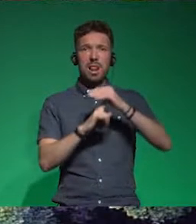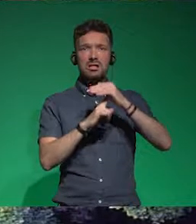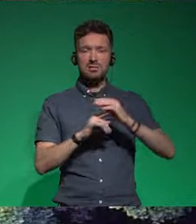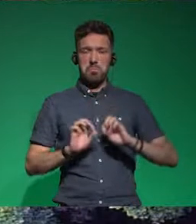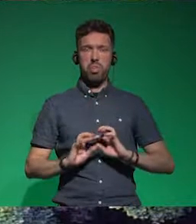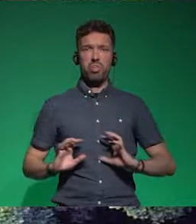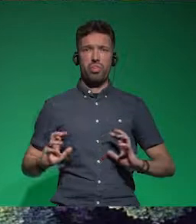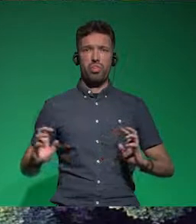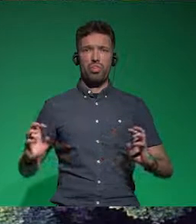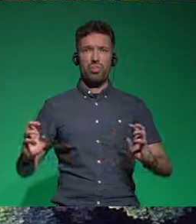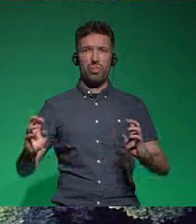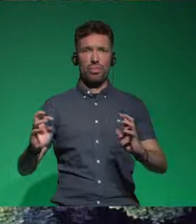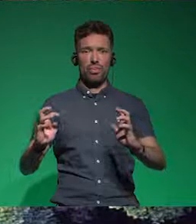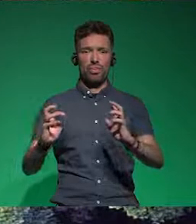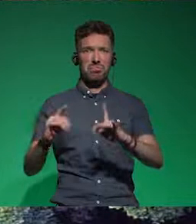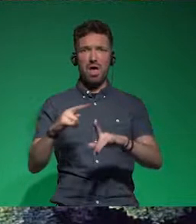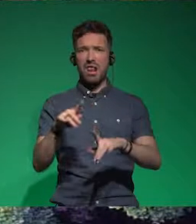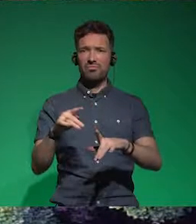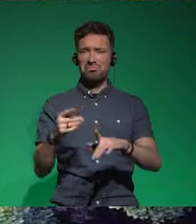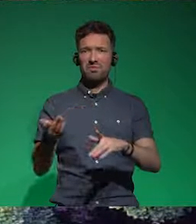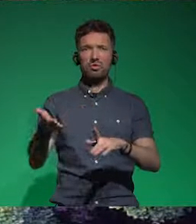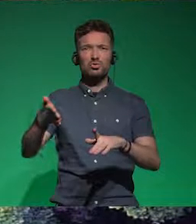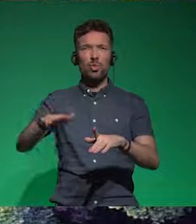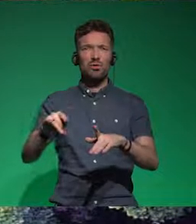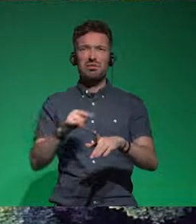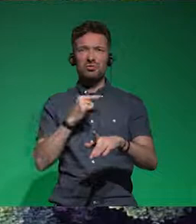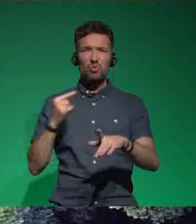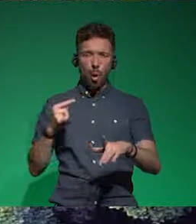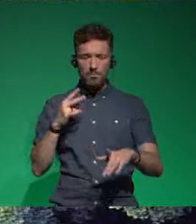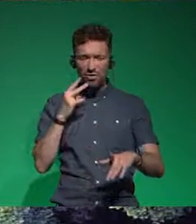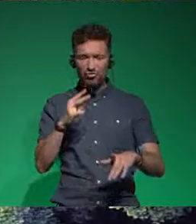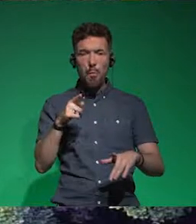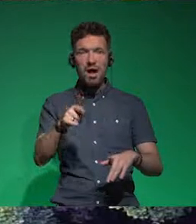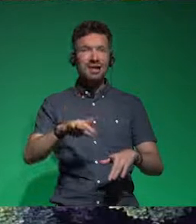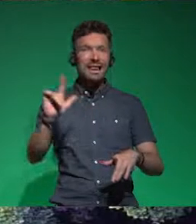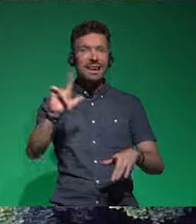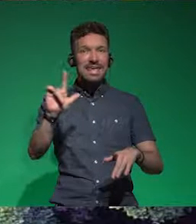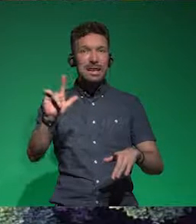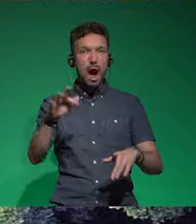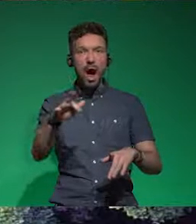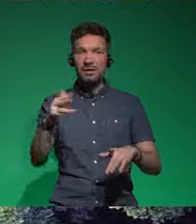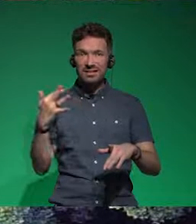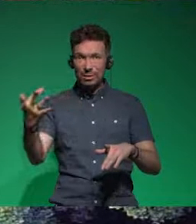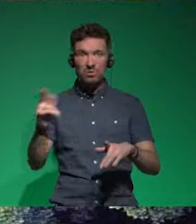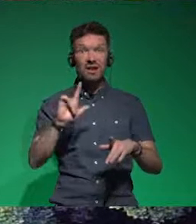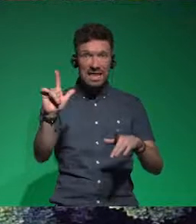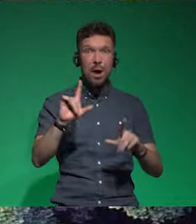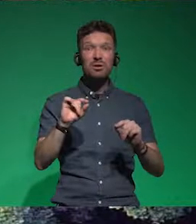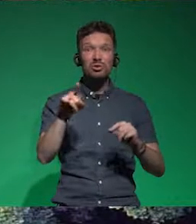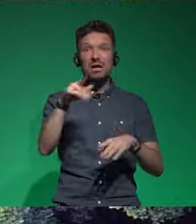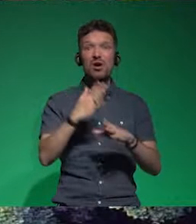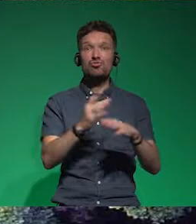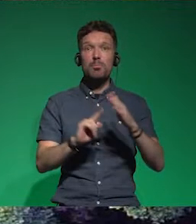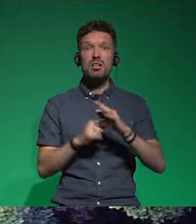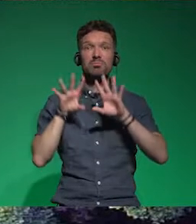hier Bäume abgestorben. Alles, was bunt lila ist und nicht grün, sind von Pilzen befallene Bäume. Das alles macht